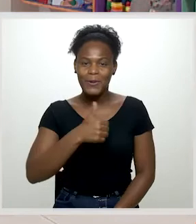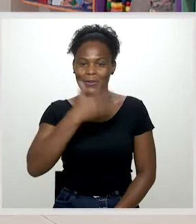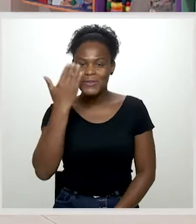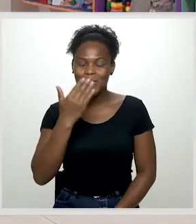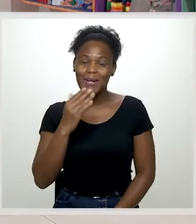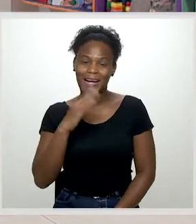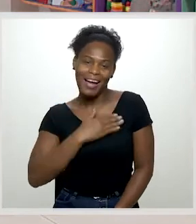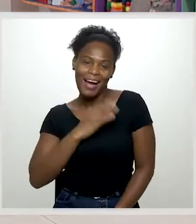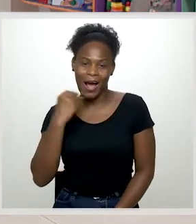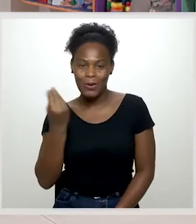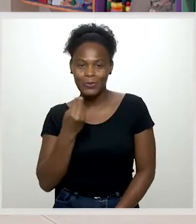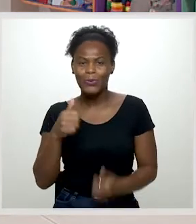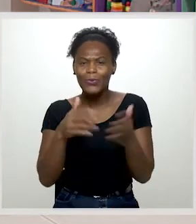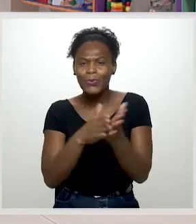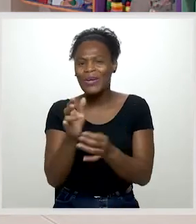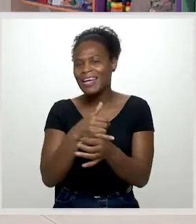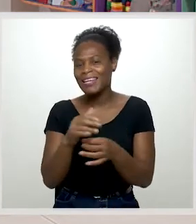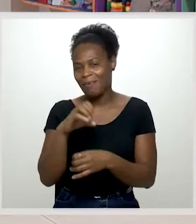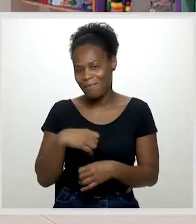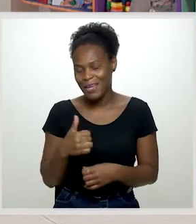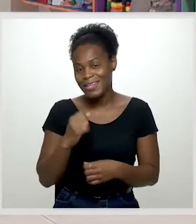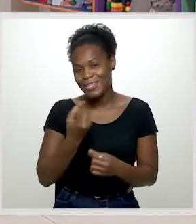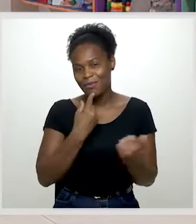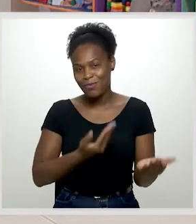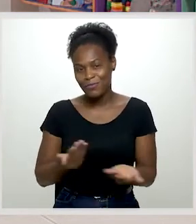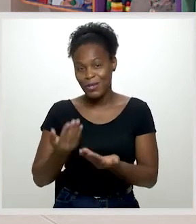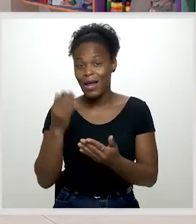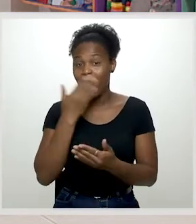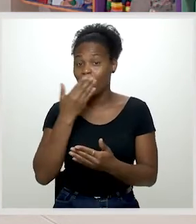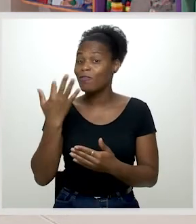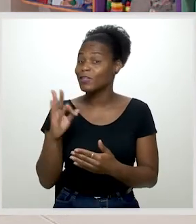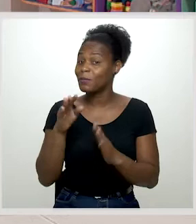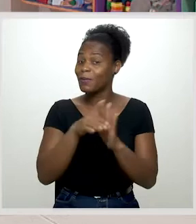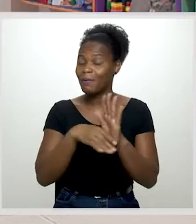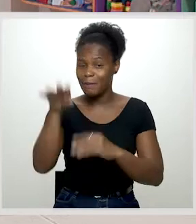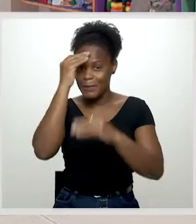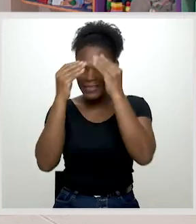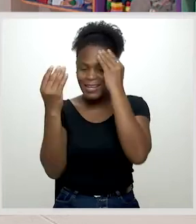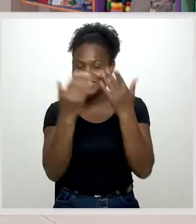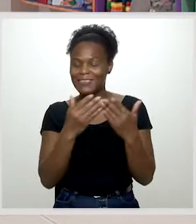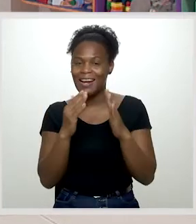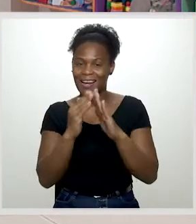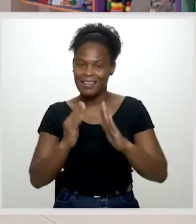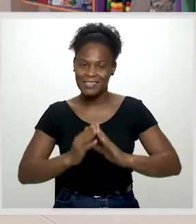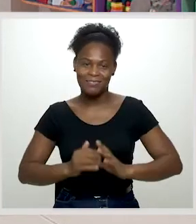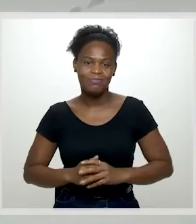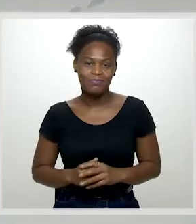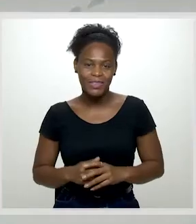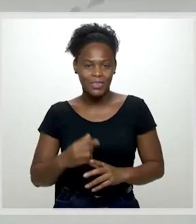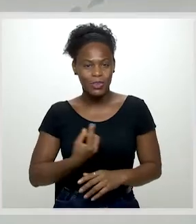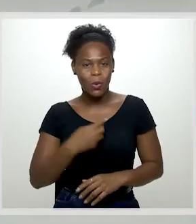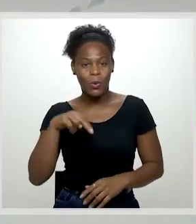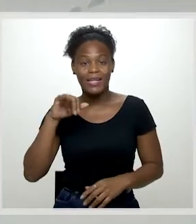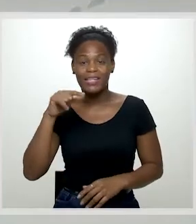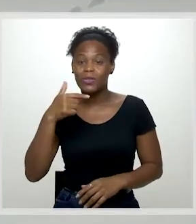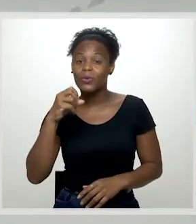Bonjour chers apprenants de Brava à Santo Antão. Soyez les bienvenus au cours de français du programme Aprender a Estudar em Casa. Je suis